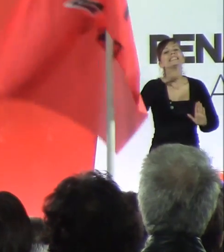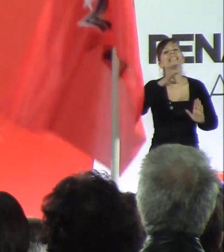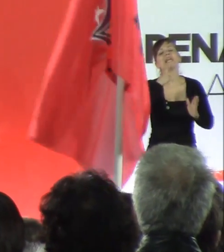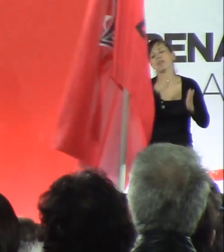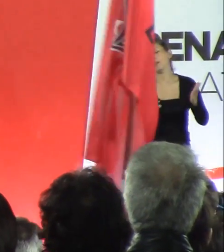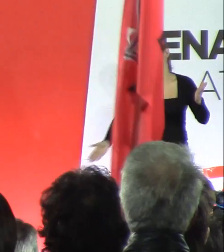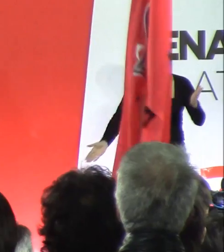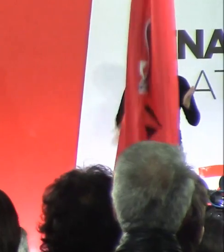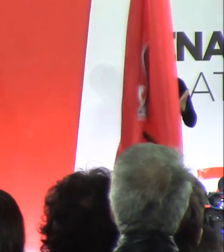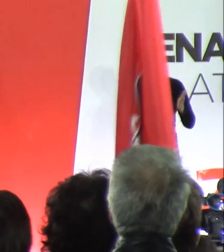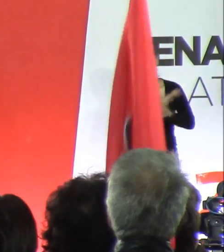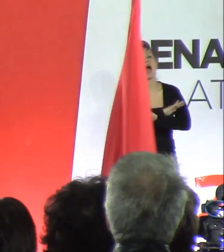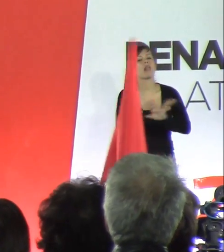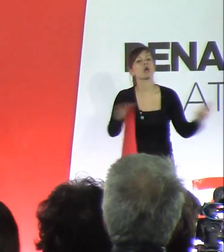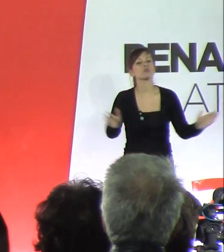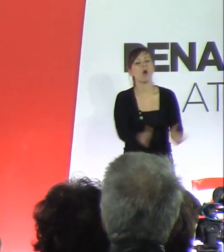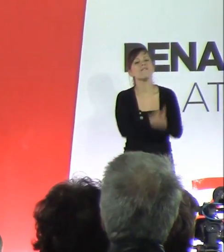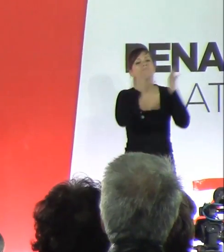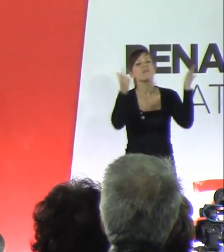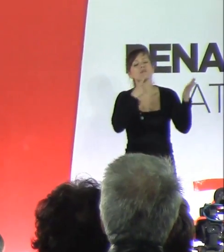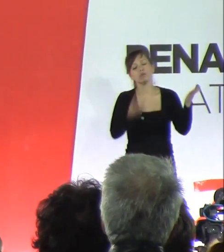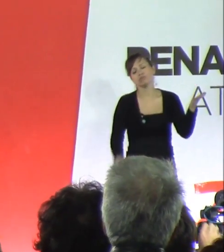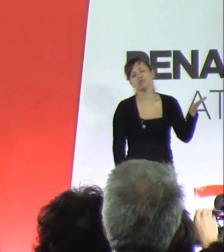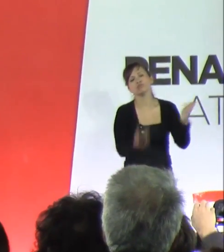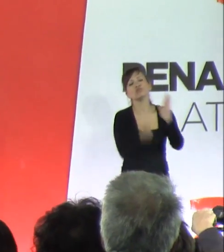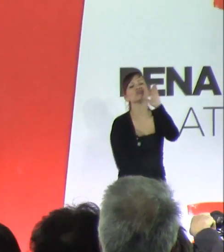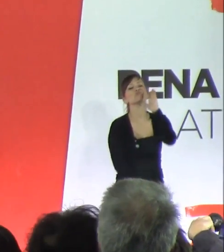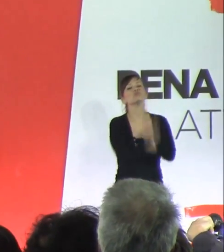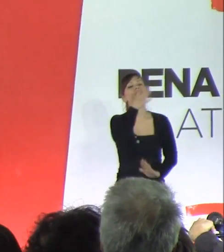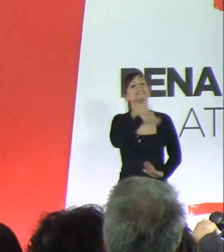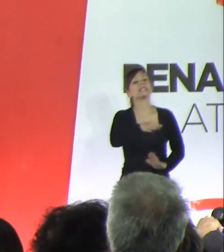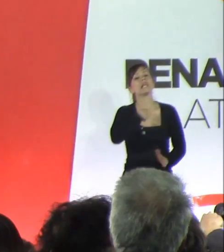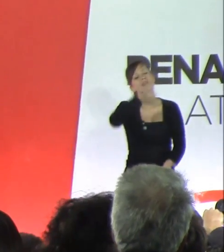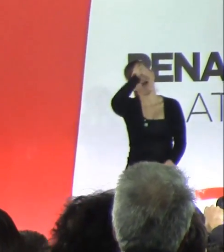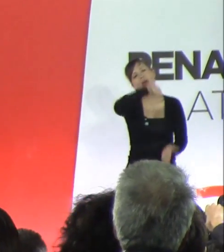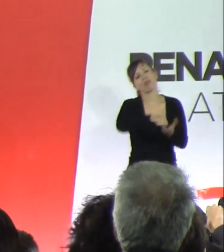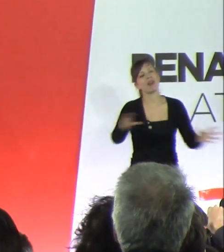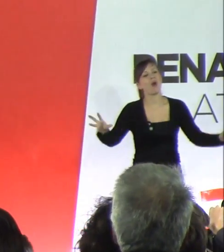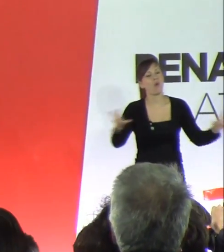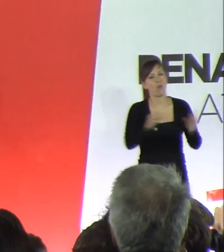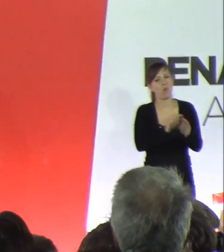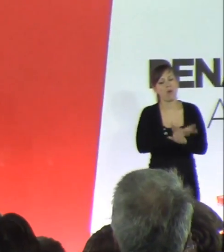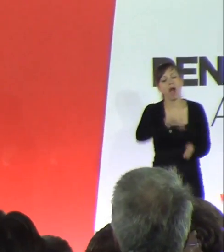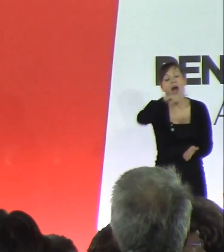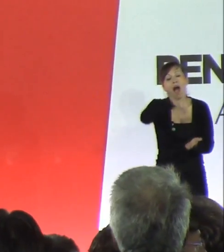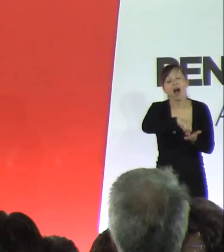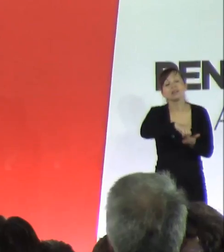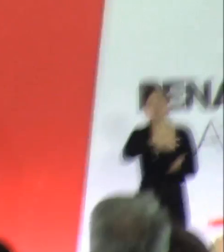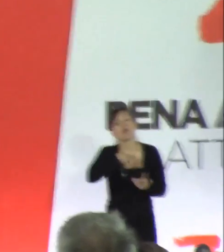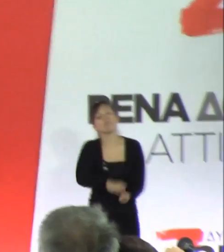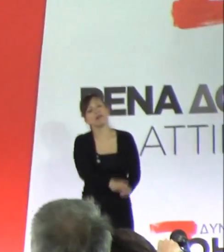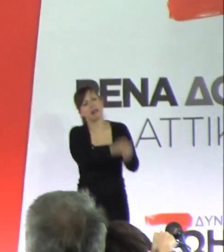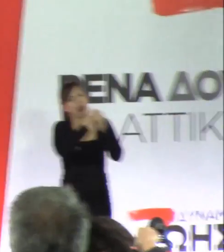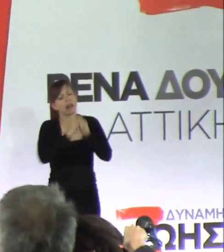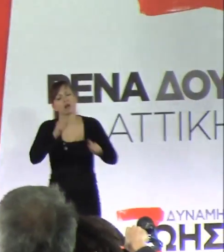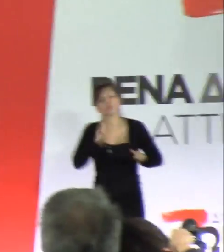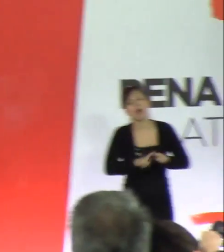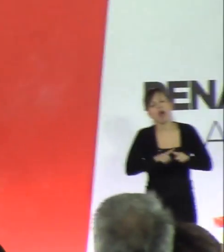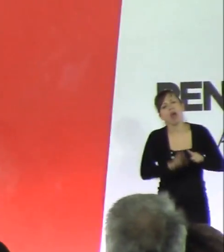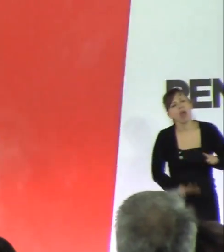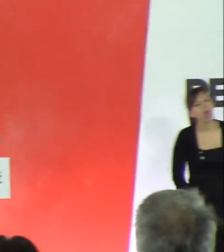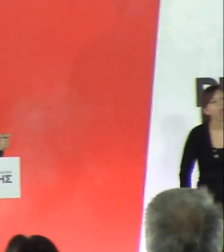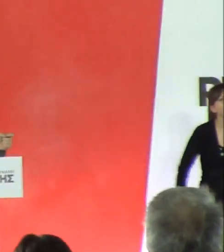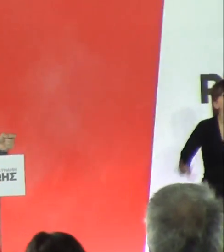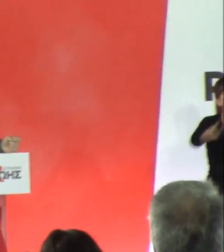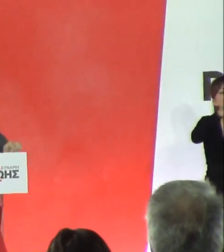επόμενη Κυριακή γυρίζουμε σελίδα για την Αθήνα, για την Αττική, για όλη την Ελλάδα.